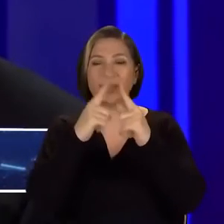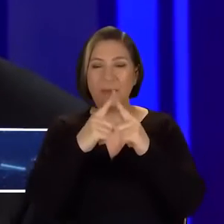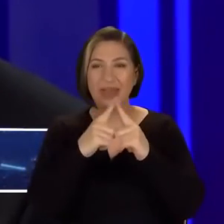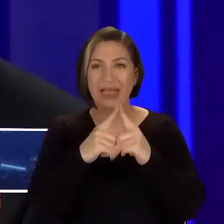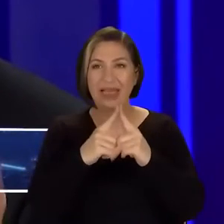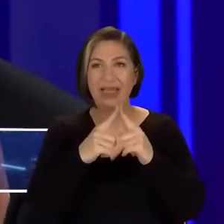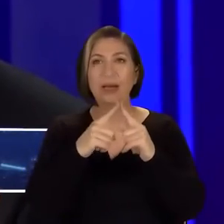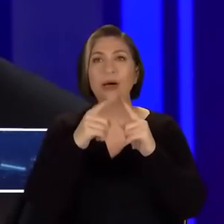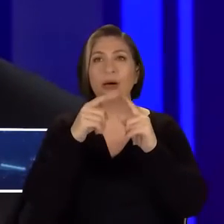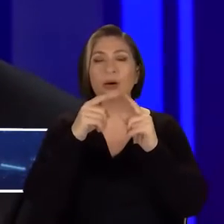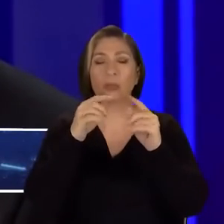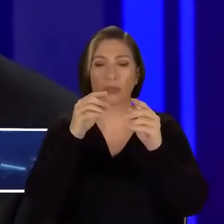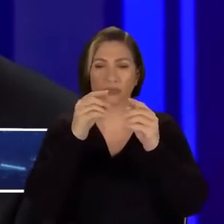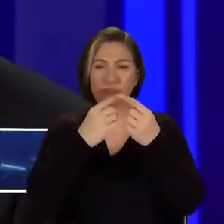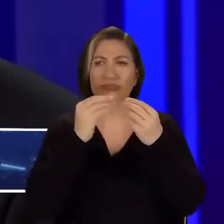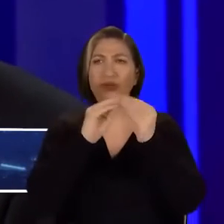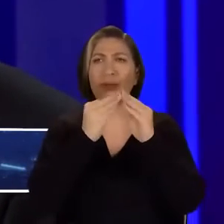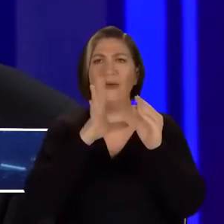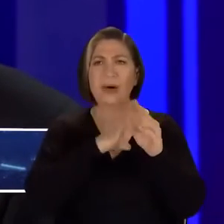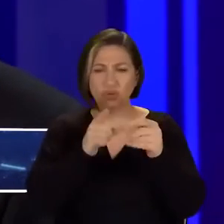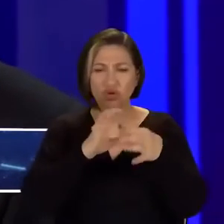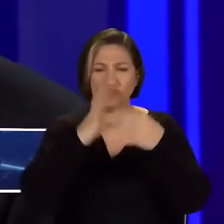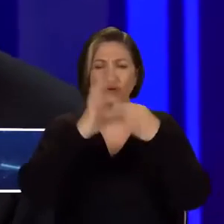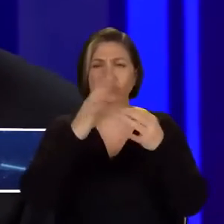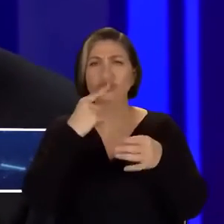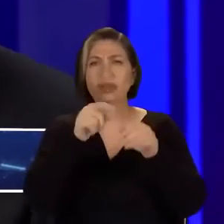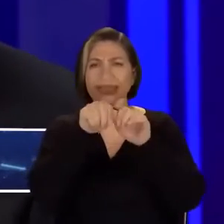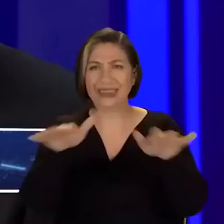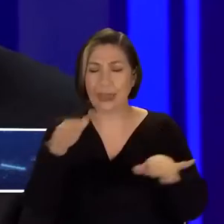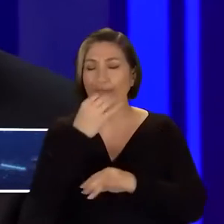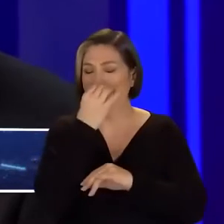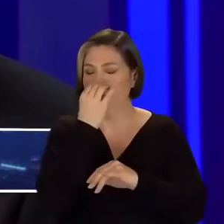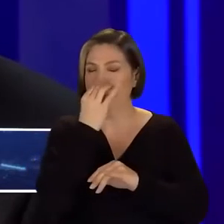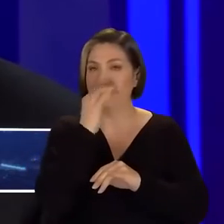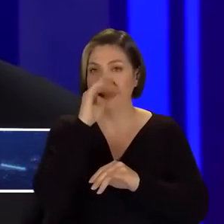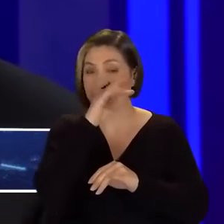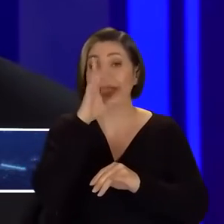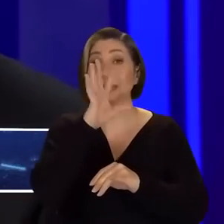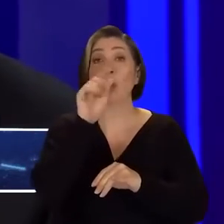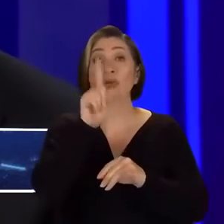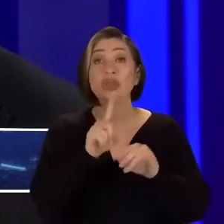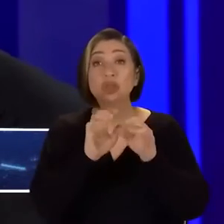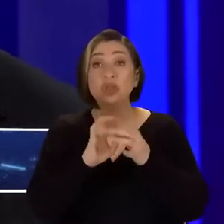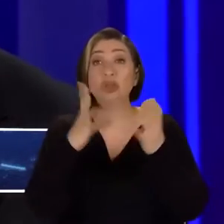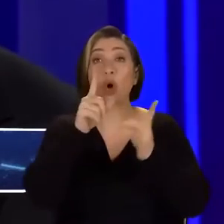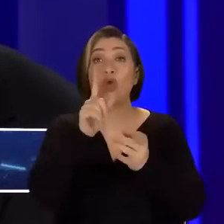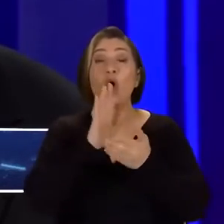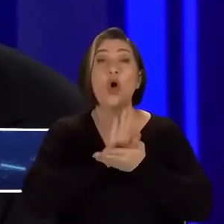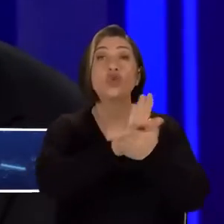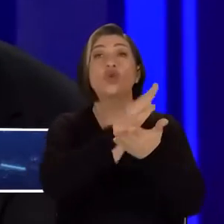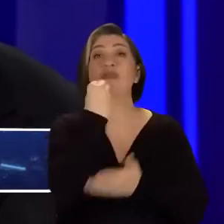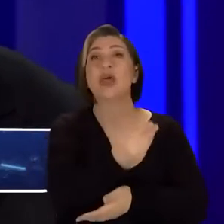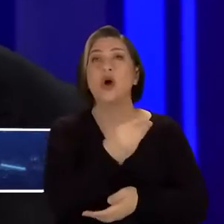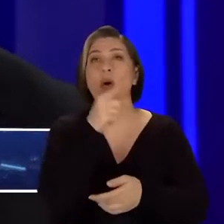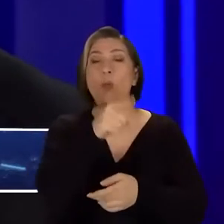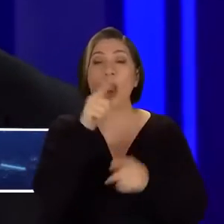çok yüksek şifrelemeye dayanan bir problem çözmesini istiyor sistem ondan. Kim önce çözerse ona ödül veriyor. Bitcoin